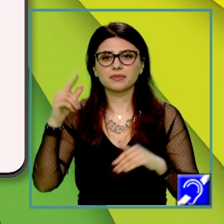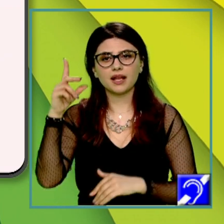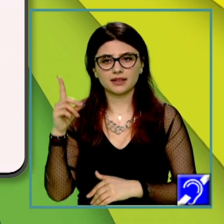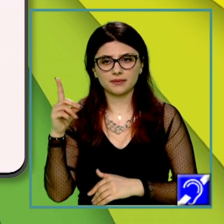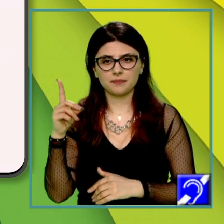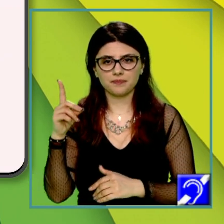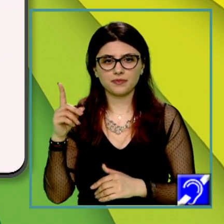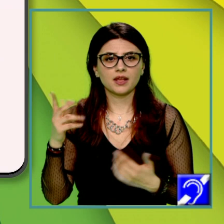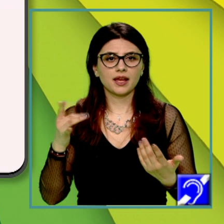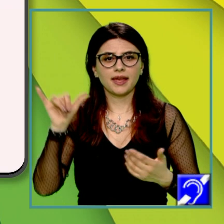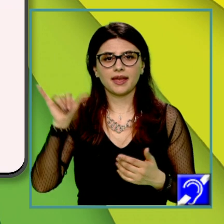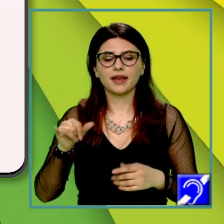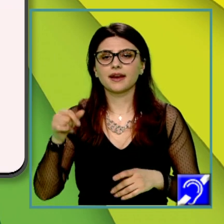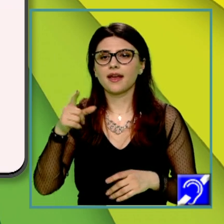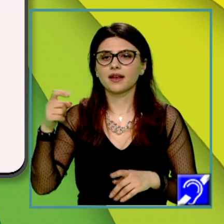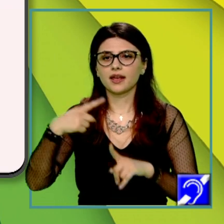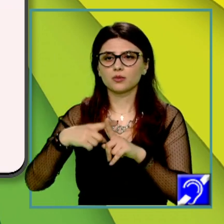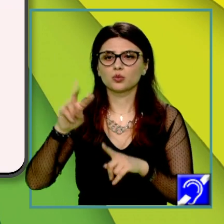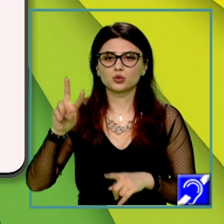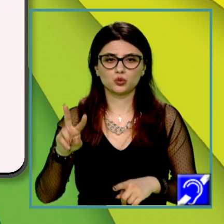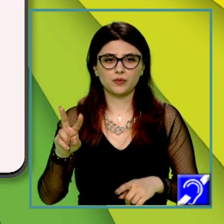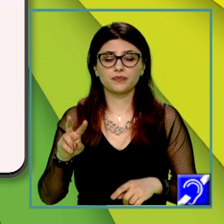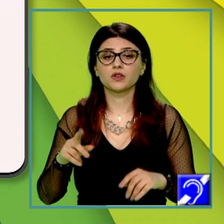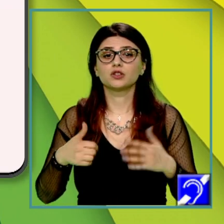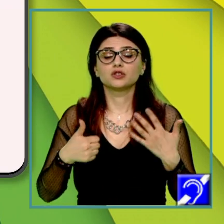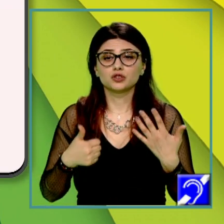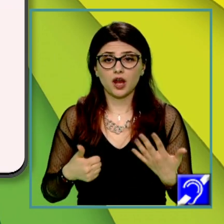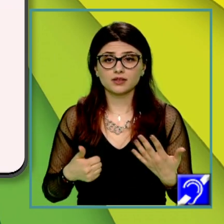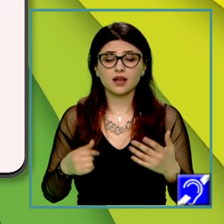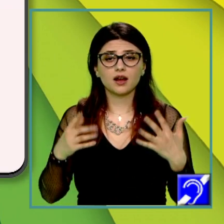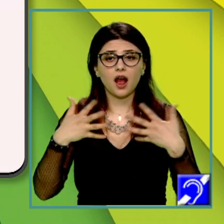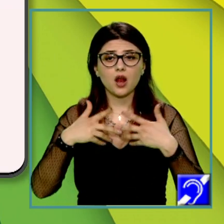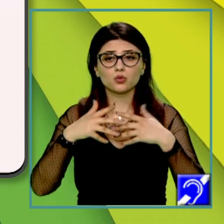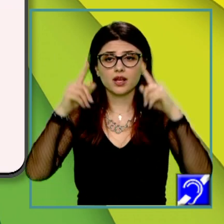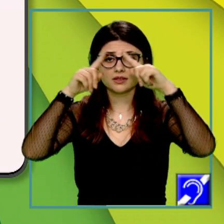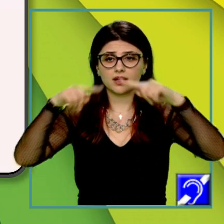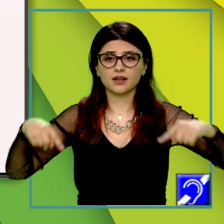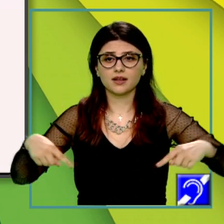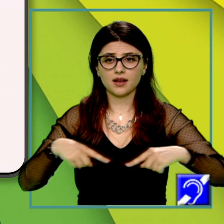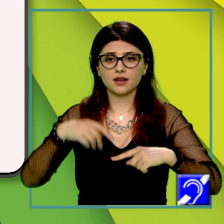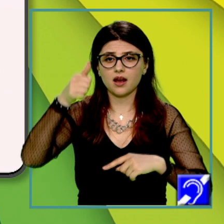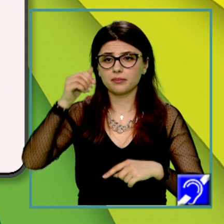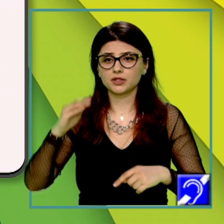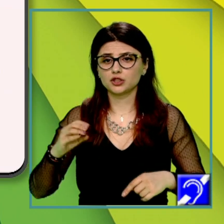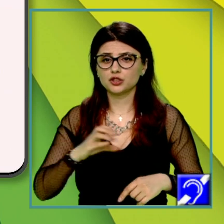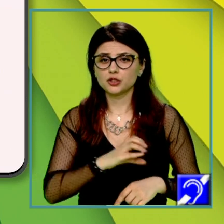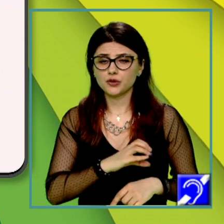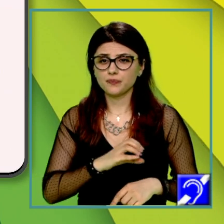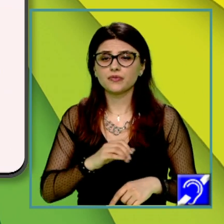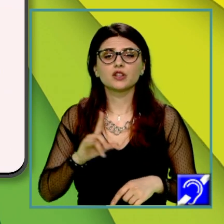de ecuație x y egal cu x plus 2 6 Calculați perimetrul triunghiului echilateral ABC